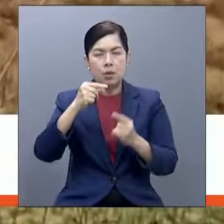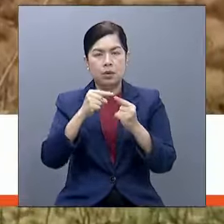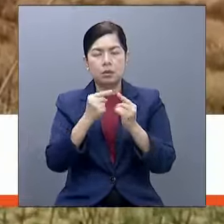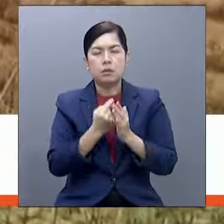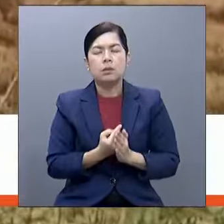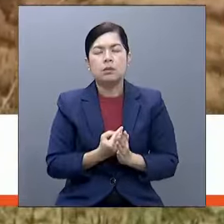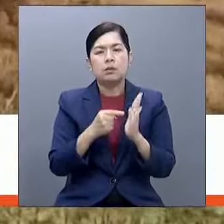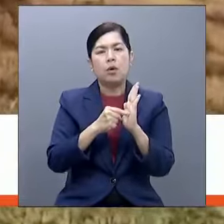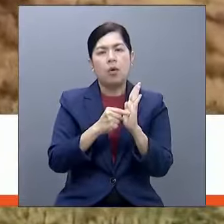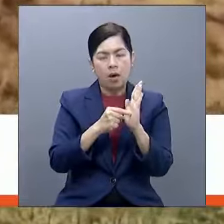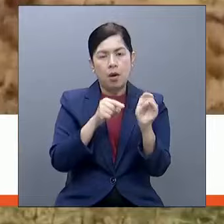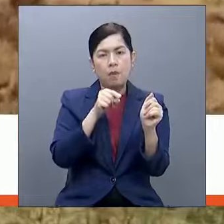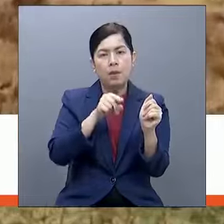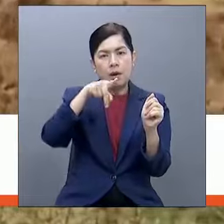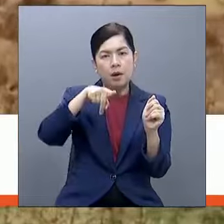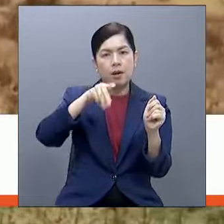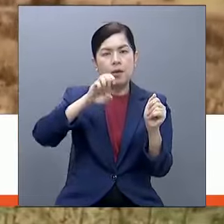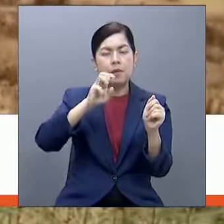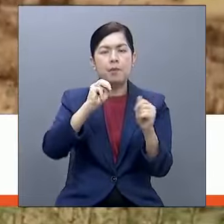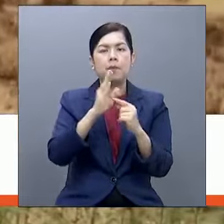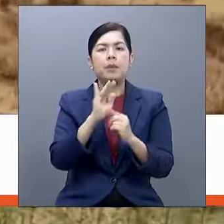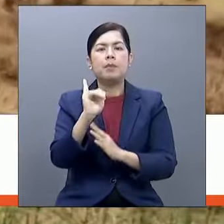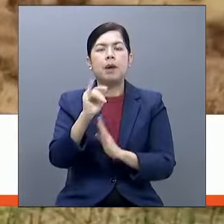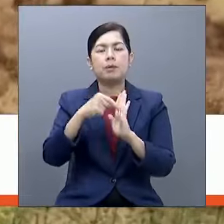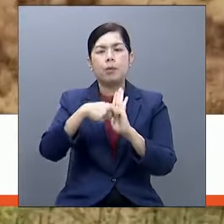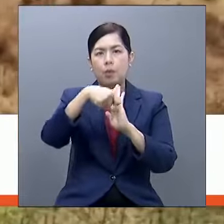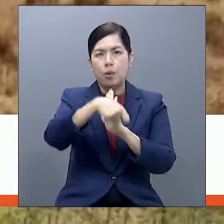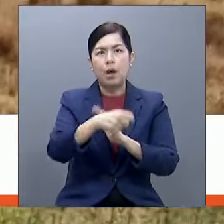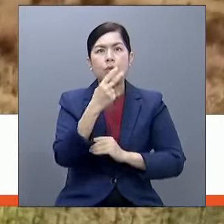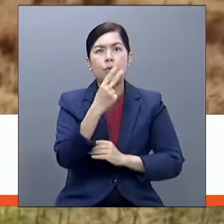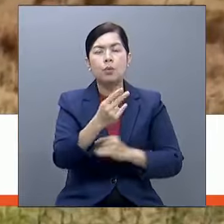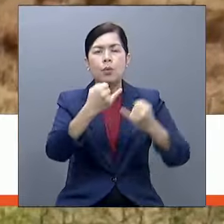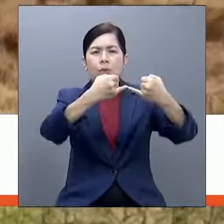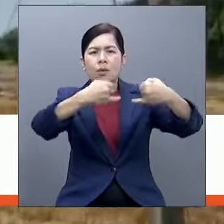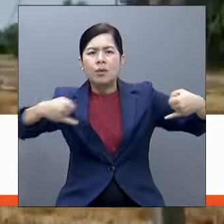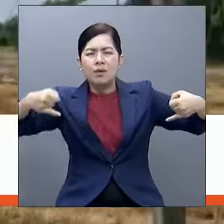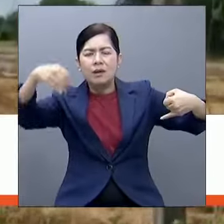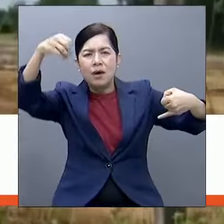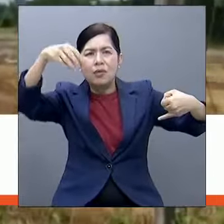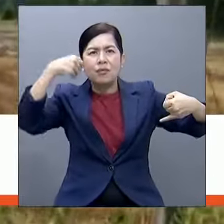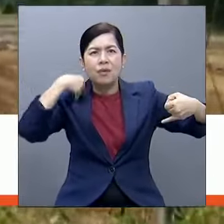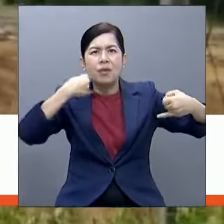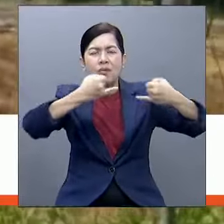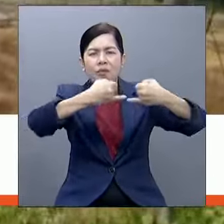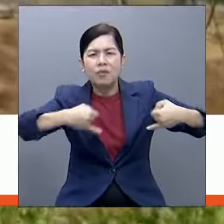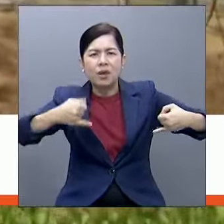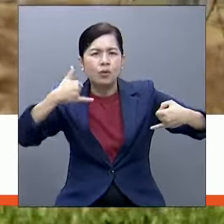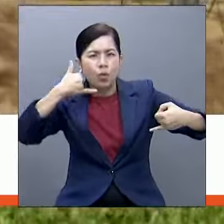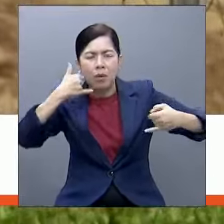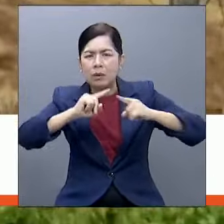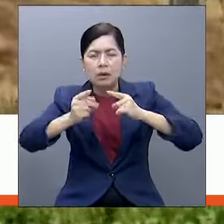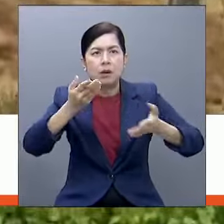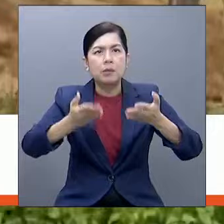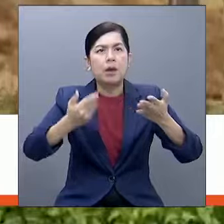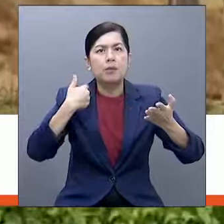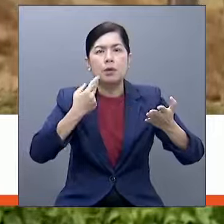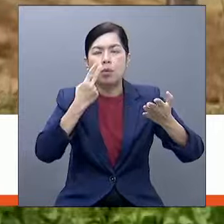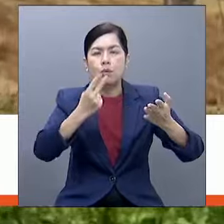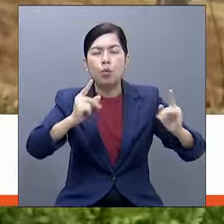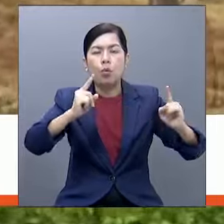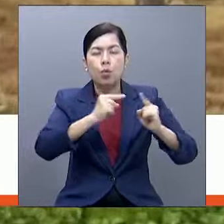ากภาพคุณผู้ชมจะเห็นเลยว่าสายสื่อสารพาดลงมาบนพื้นดินเสาไฟฟ้าบางต้นโน้มเอียงเหมือนจะหักโ